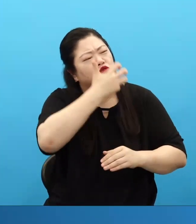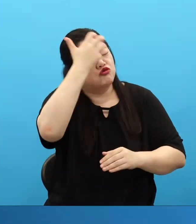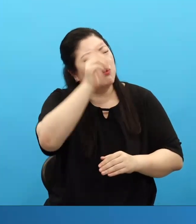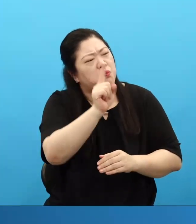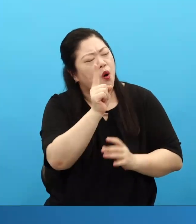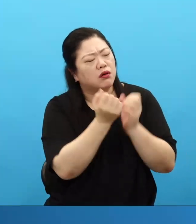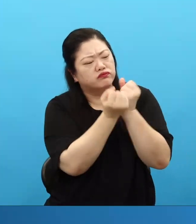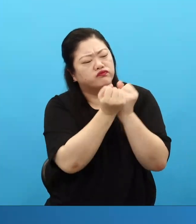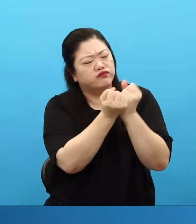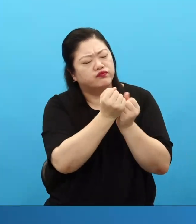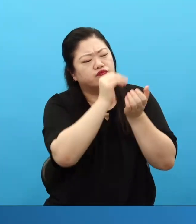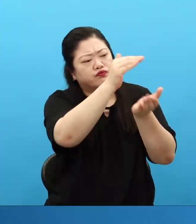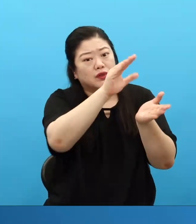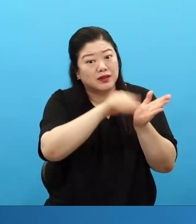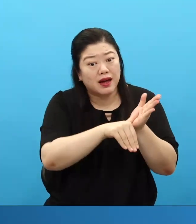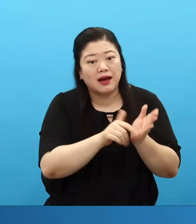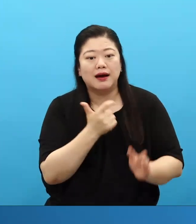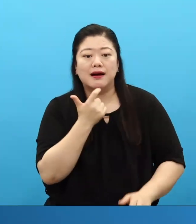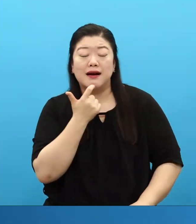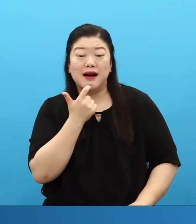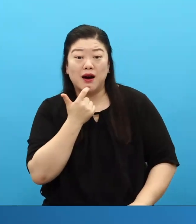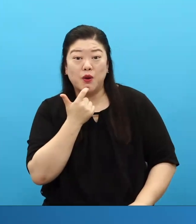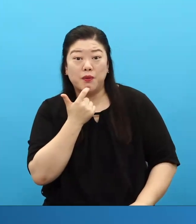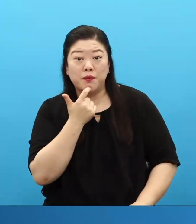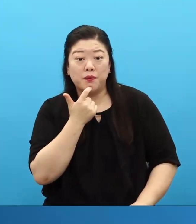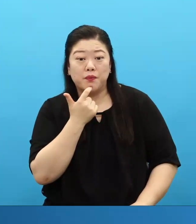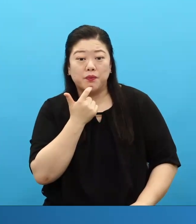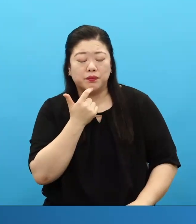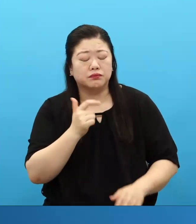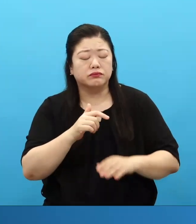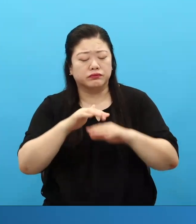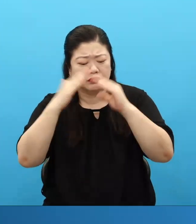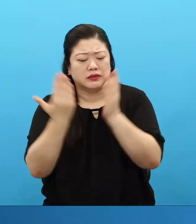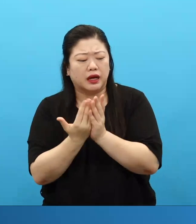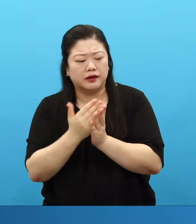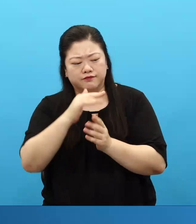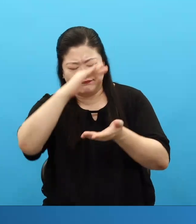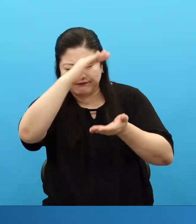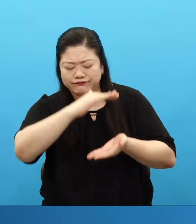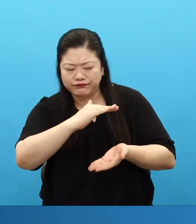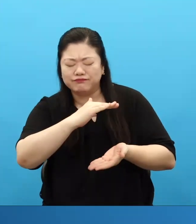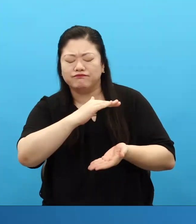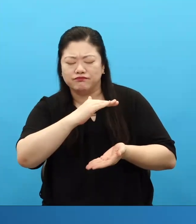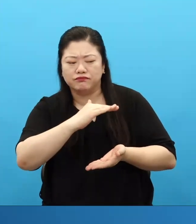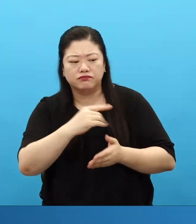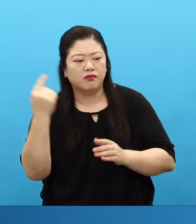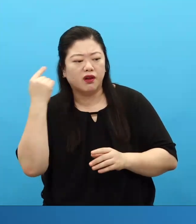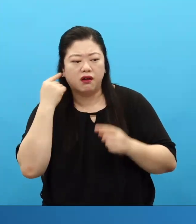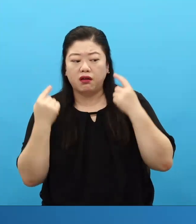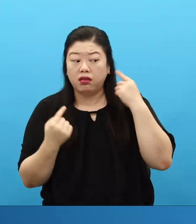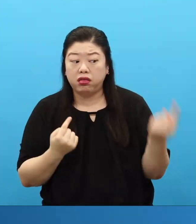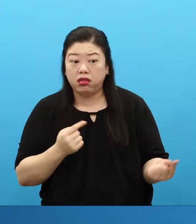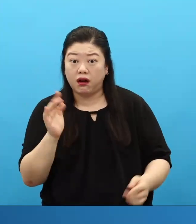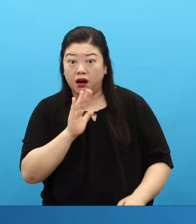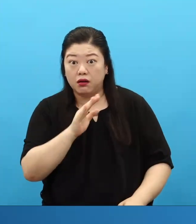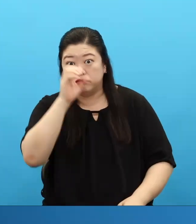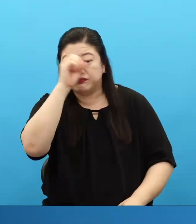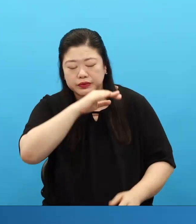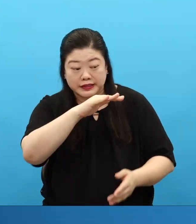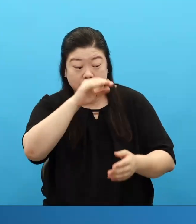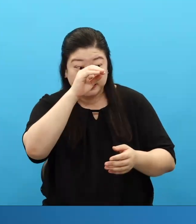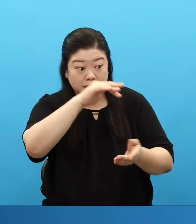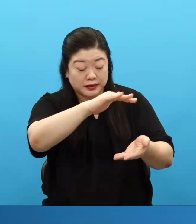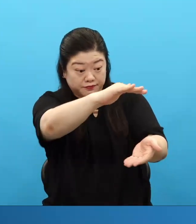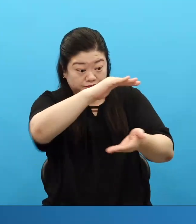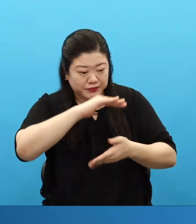요대로입니다. It happened exactly that way. 이미 하나님 주신 거예요. God already gave it. 그러고 반드시 성취될 거고 된 겁니다.